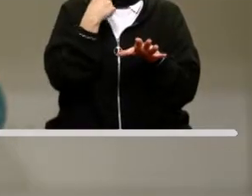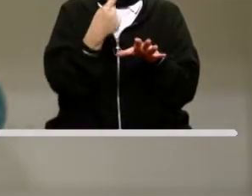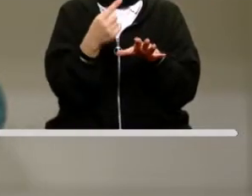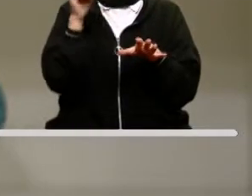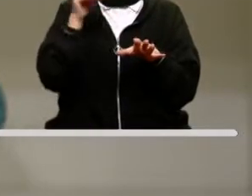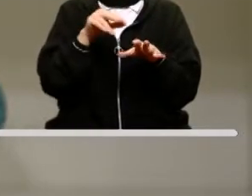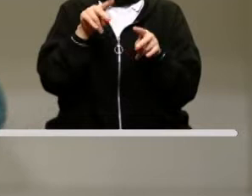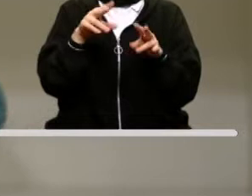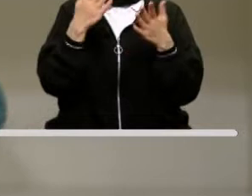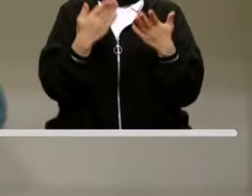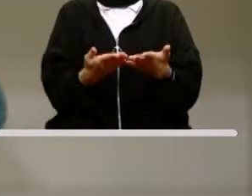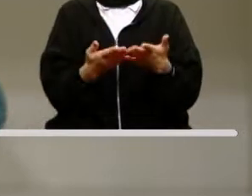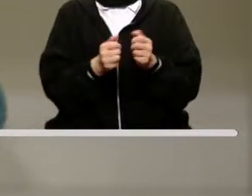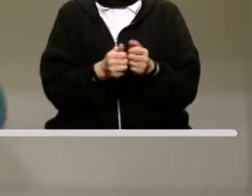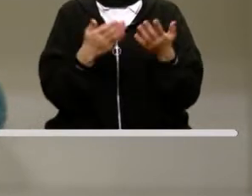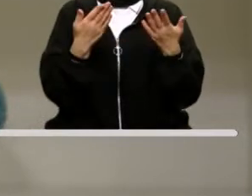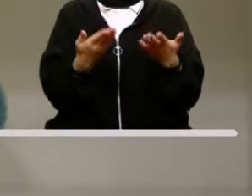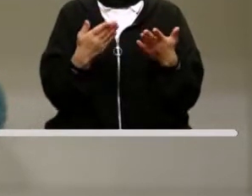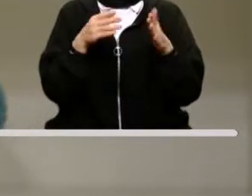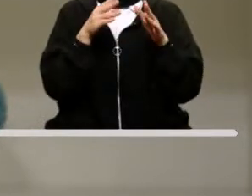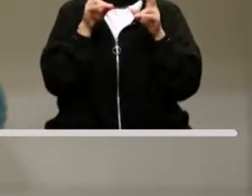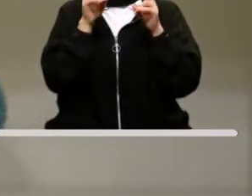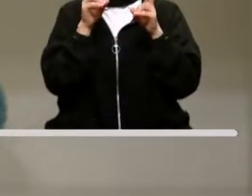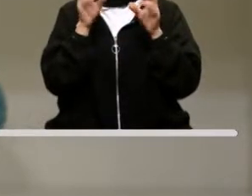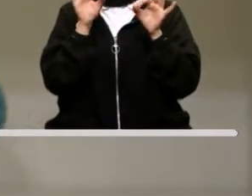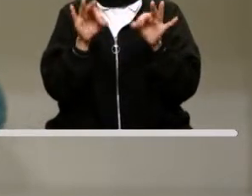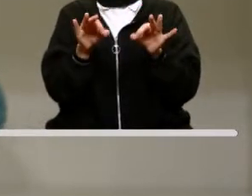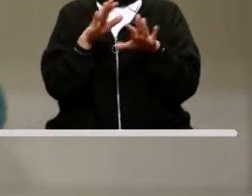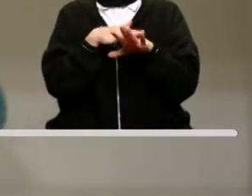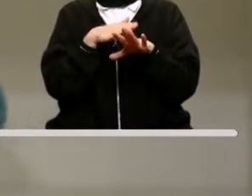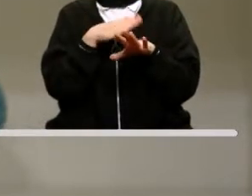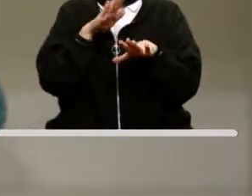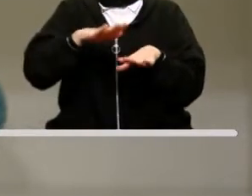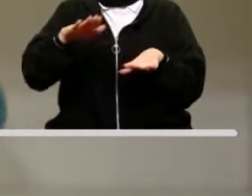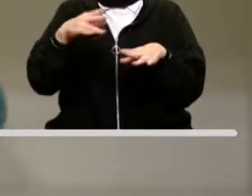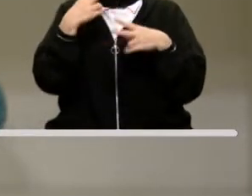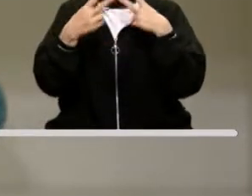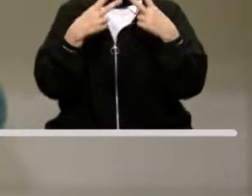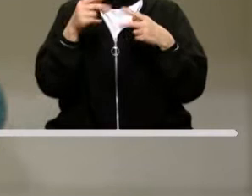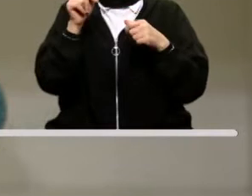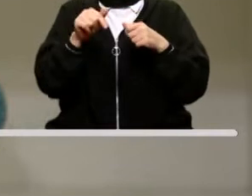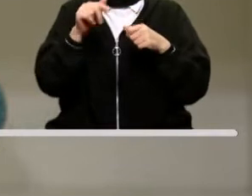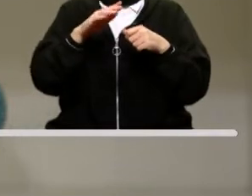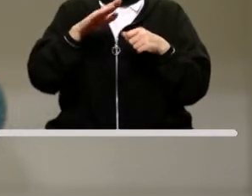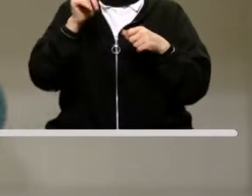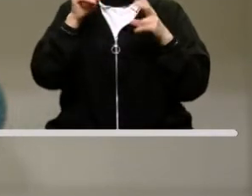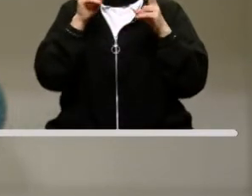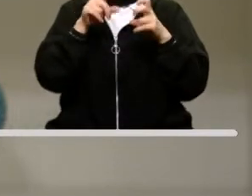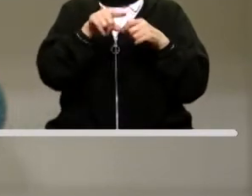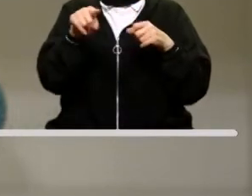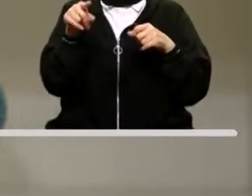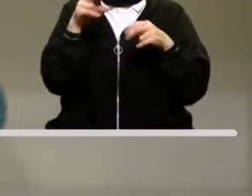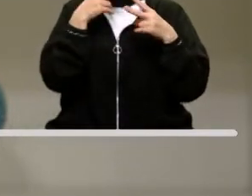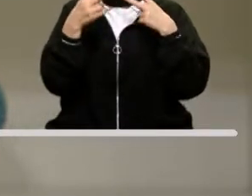gibi. Evet. Peki Yeliz Hanımcığım, konumuza girelim yavaştan. Çocuklarımızı konuşacağız. Sizinle evet. Bu konuyu konuşmak çok zevkli oluyor.